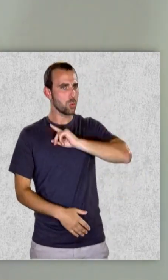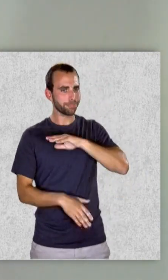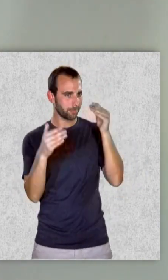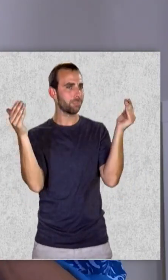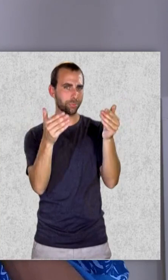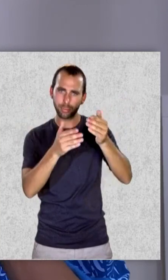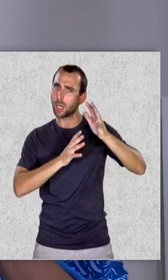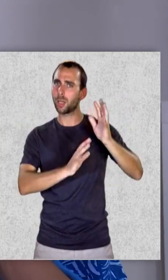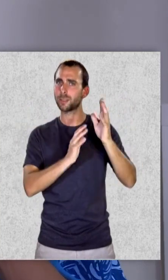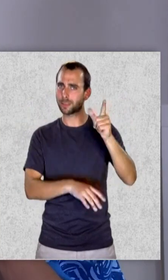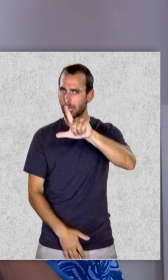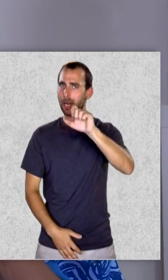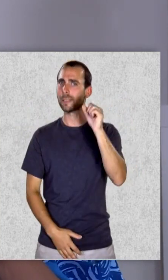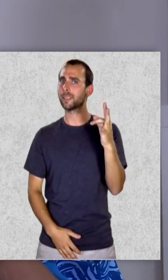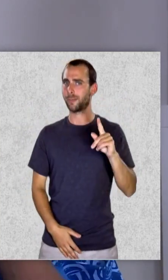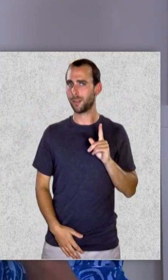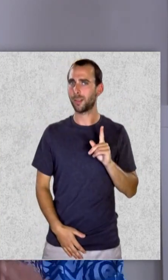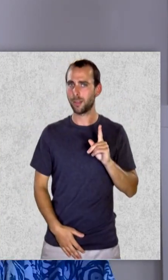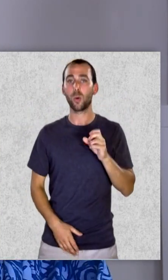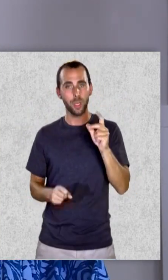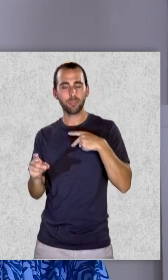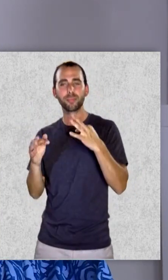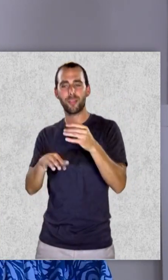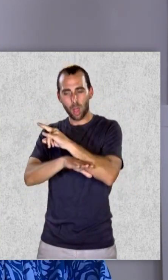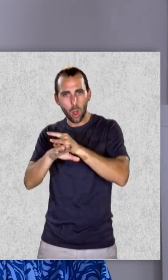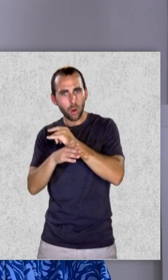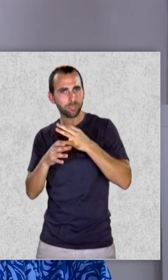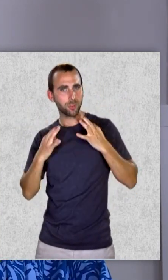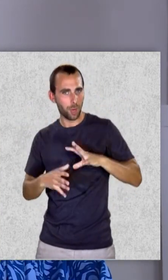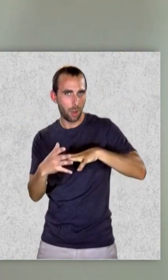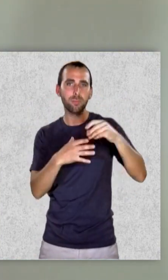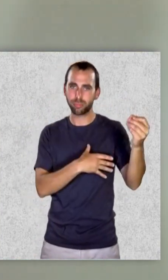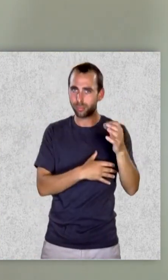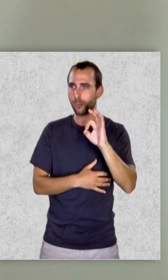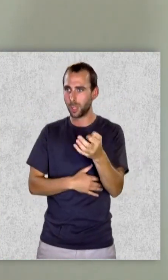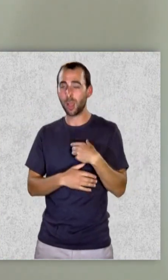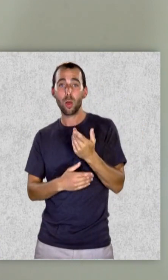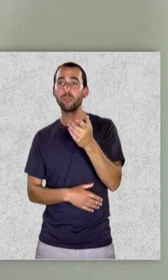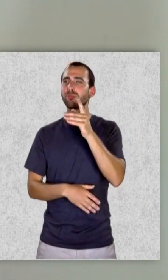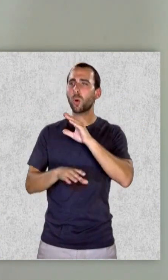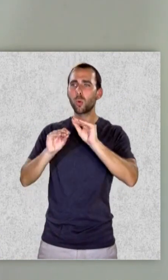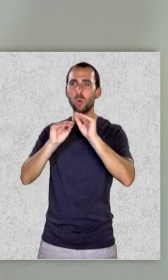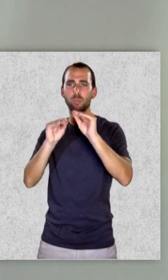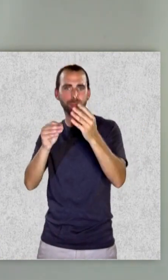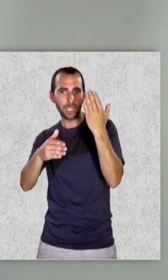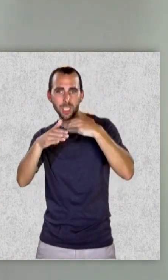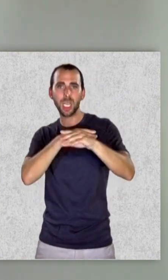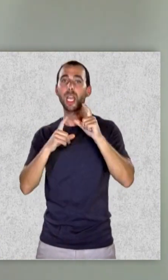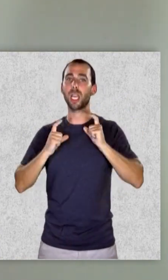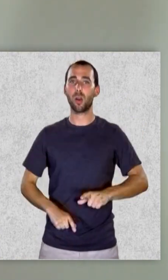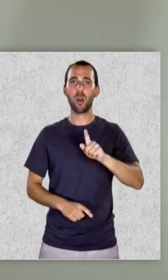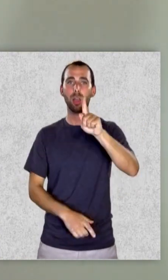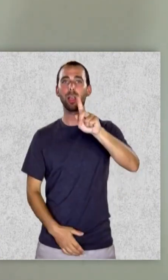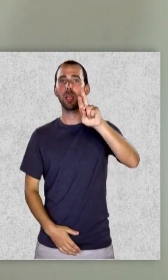pendant le périscolaire. Uniquement la langue des signes. Langue des signes en périscolaire. Voilà. Donc nous avons suivi l'un de ces cours à l'école